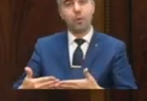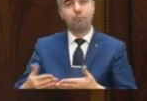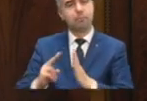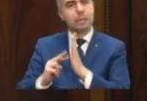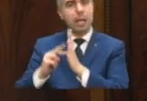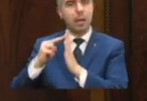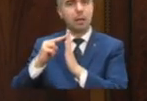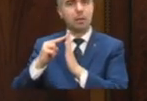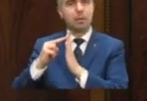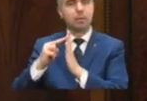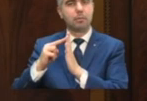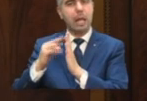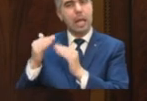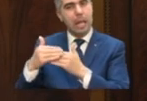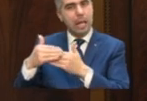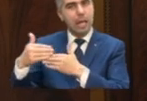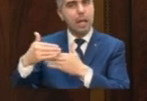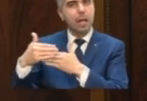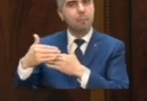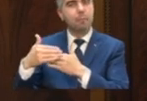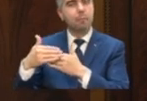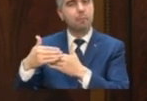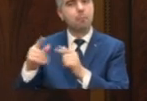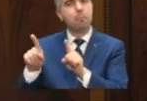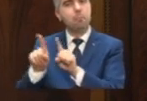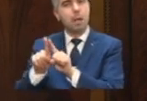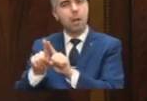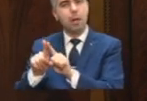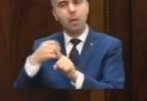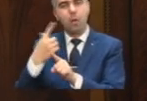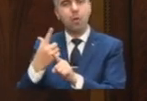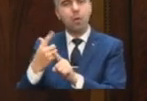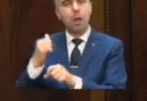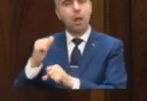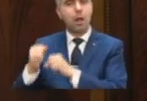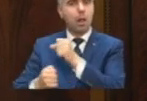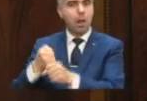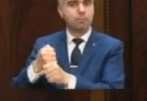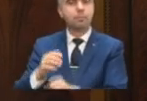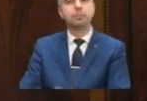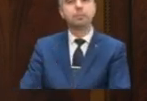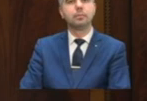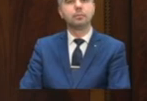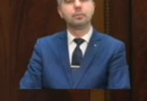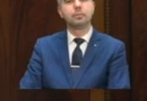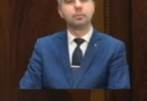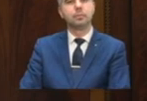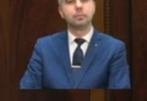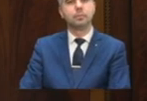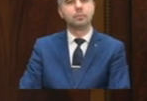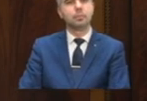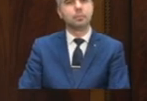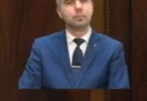طالعين باش نوصلوا لديك الظرفيه اللي كنا فيها، اللي هي عاديه اللي كنا فيها. ايضا من